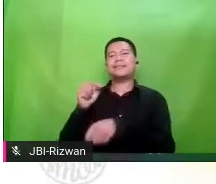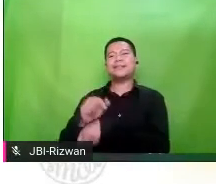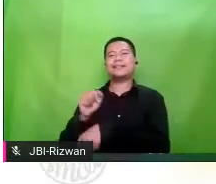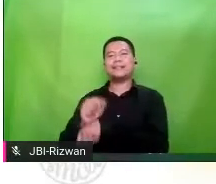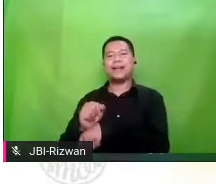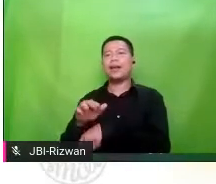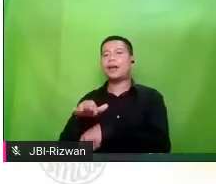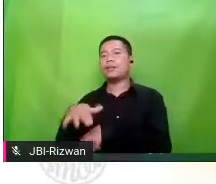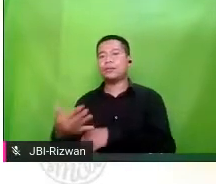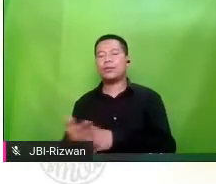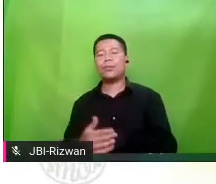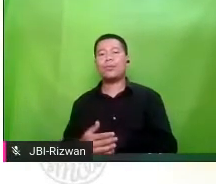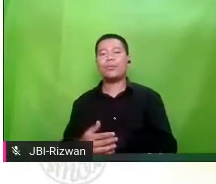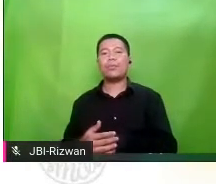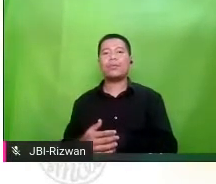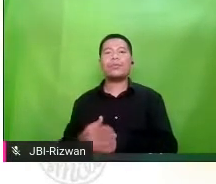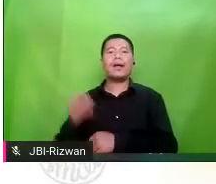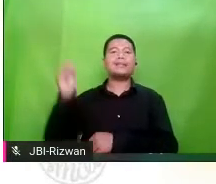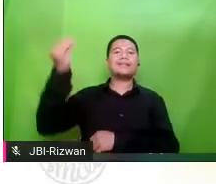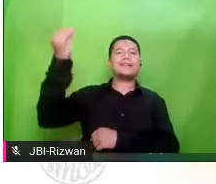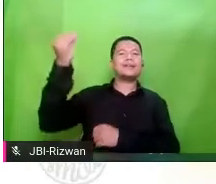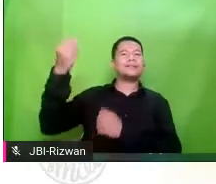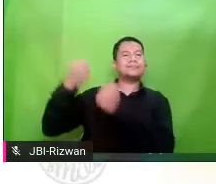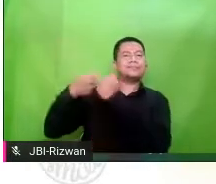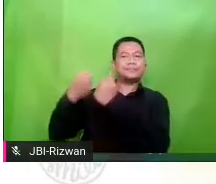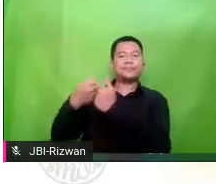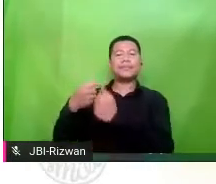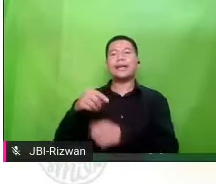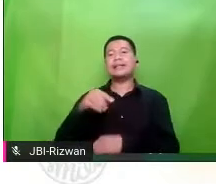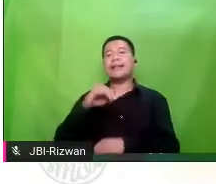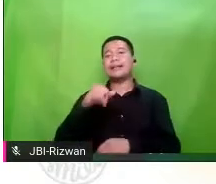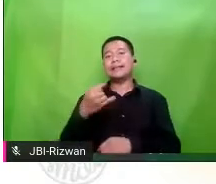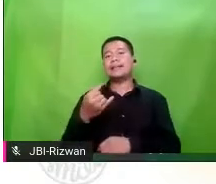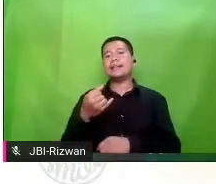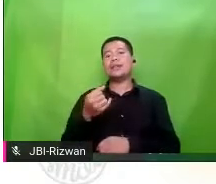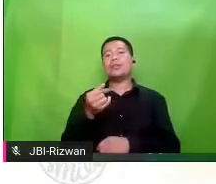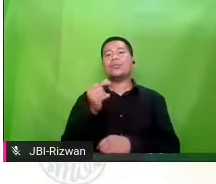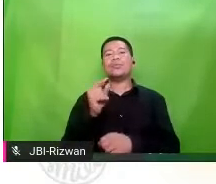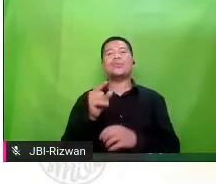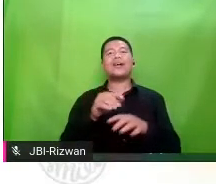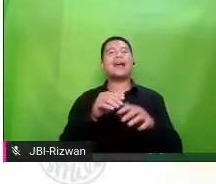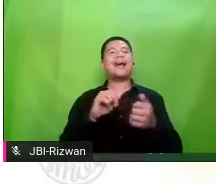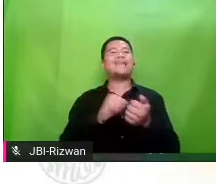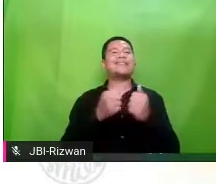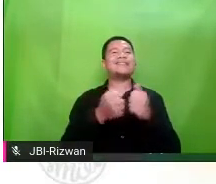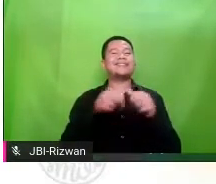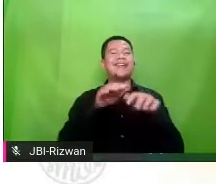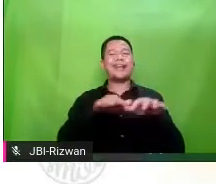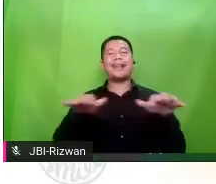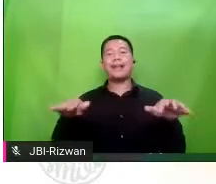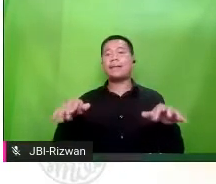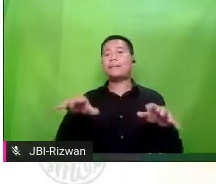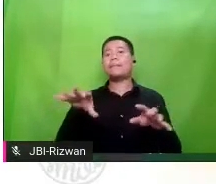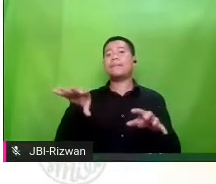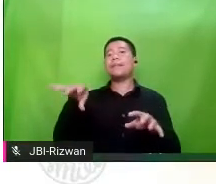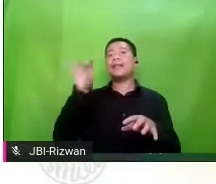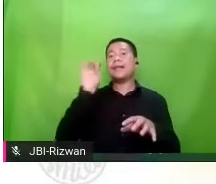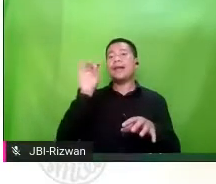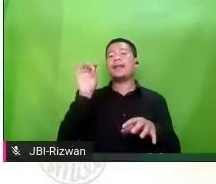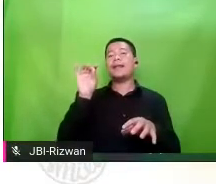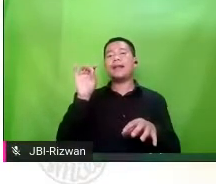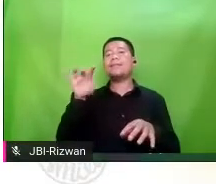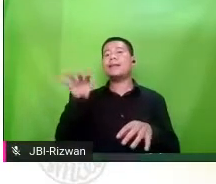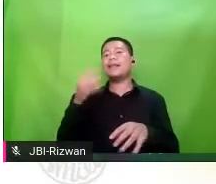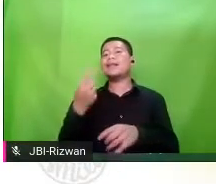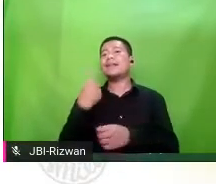dengan atasannya misalnya. Oleh karena itu pada kasus ADHD pilihan yang kemudian kita lakukan di dalam